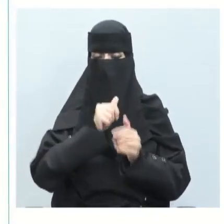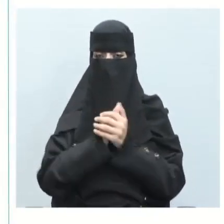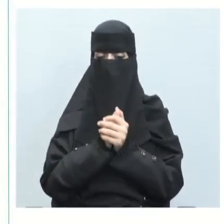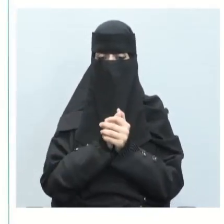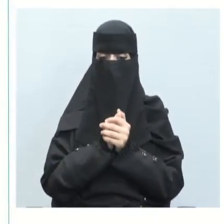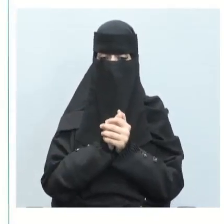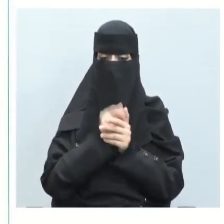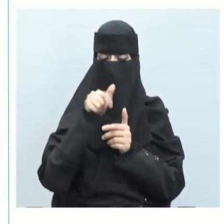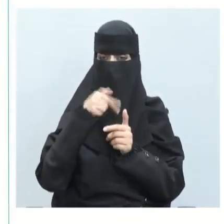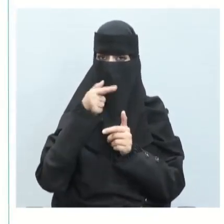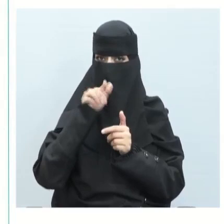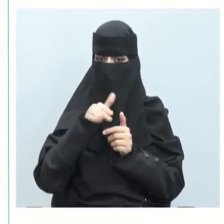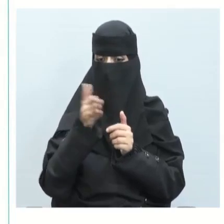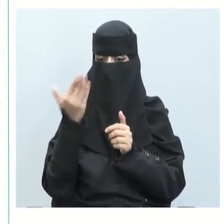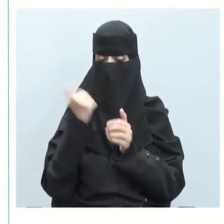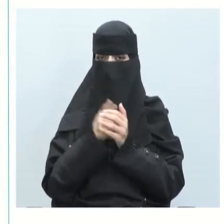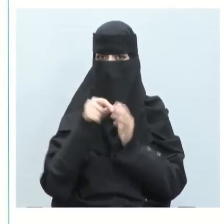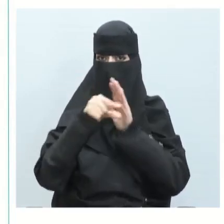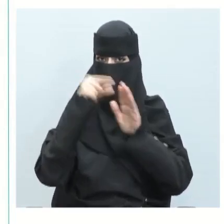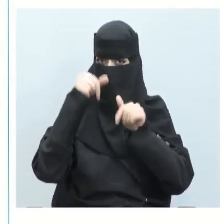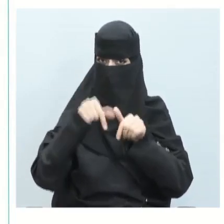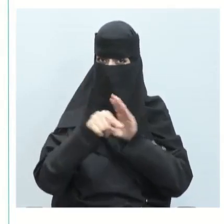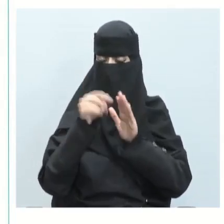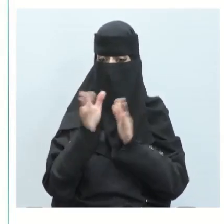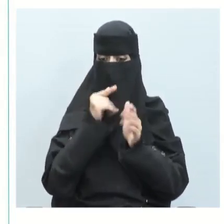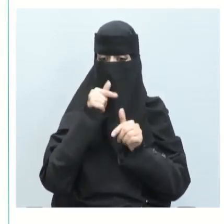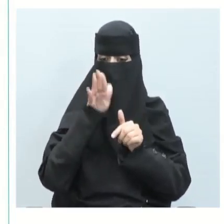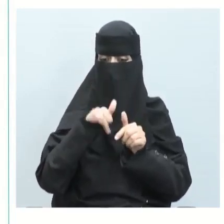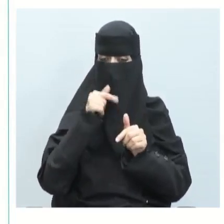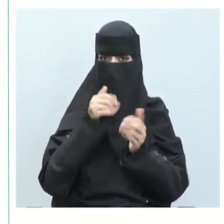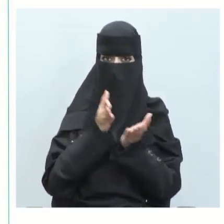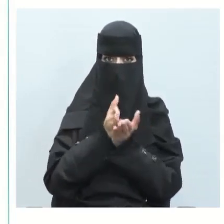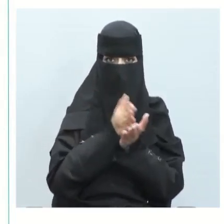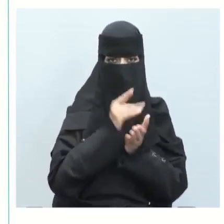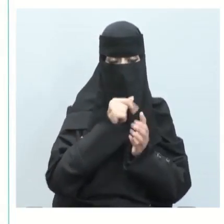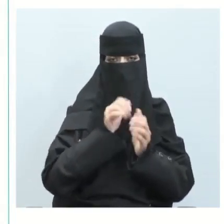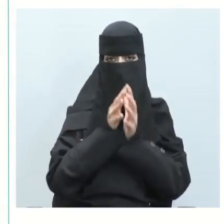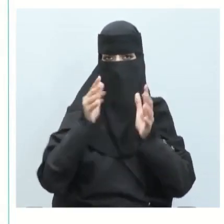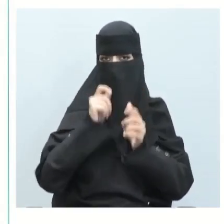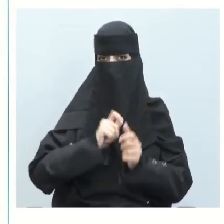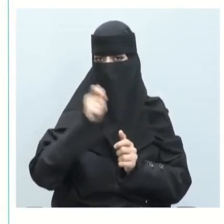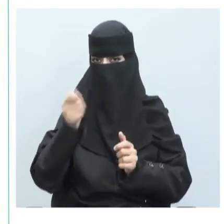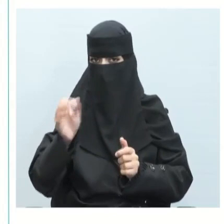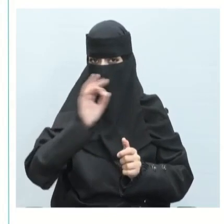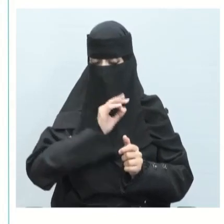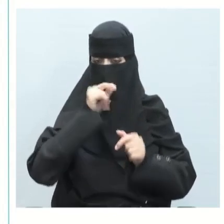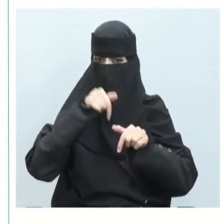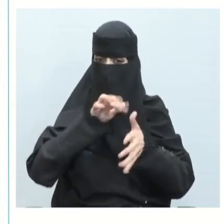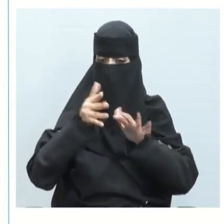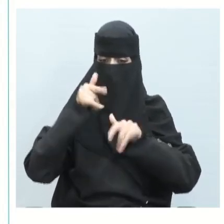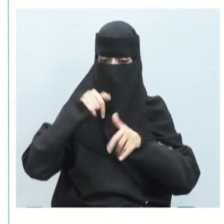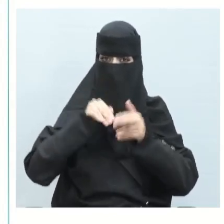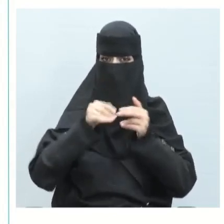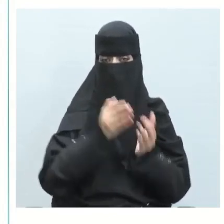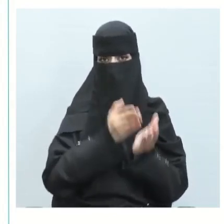نحن ذكرنا هذا الموضوع في الدرس السابق ذكرنا هنالك طرائق لتعظيم الايرادات ذكرنا قد يكون من خلال